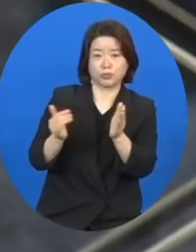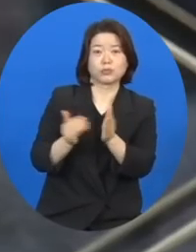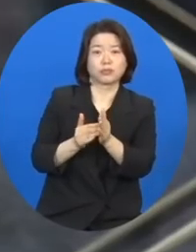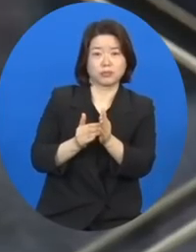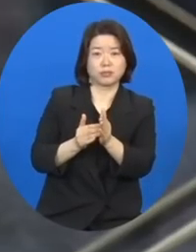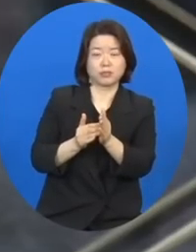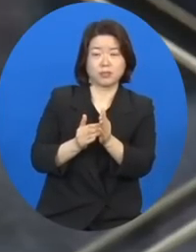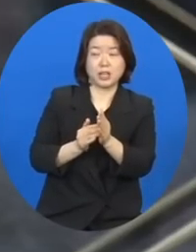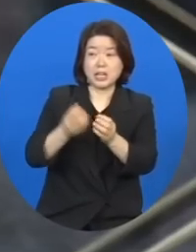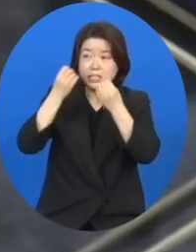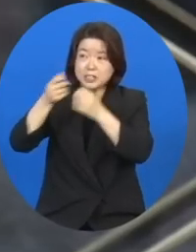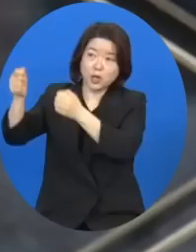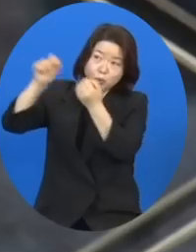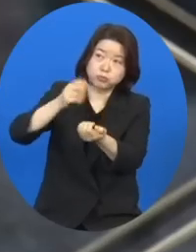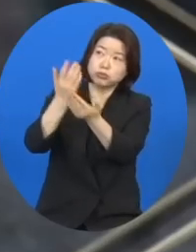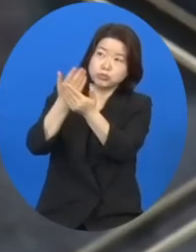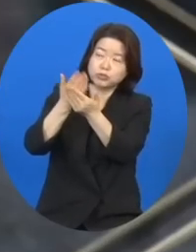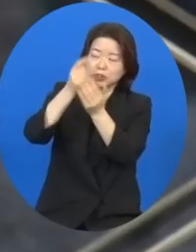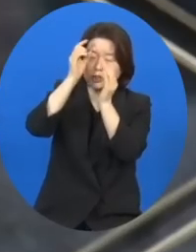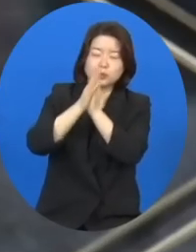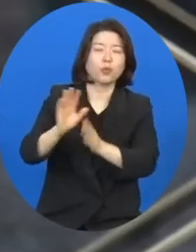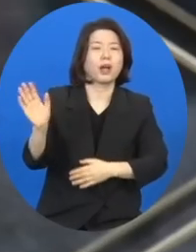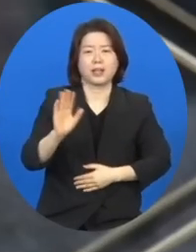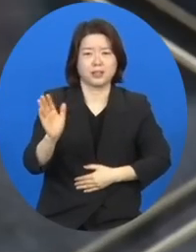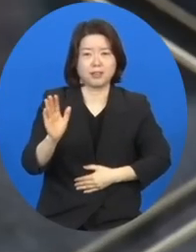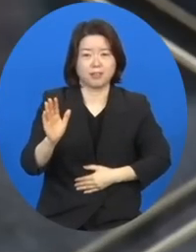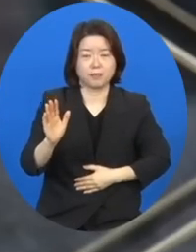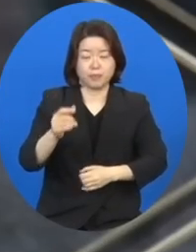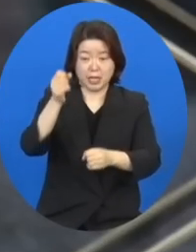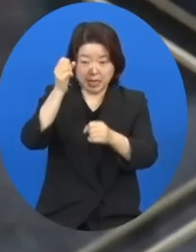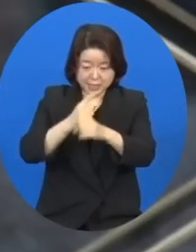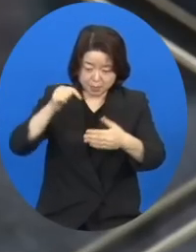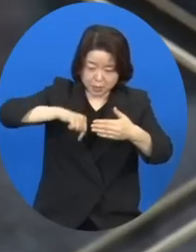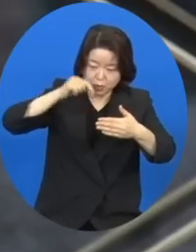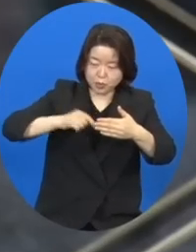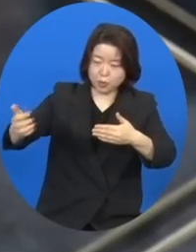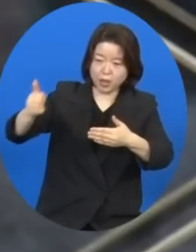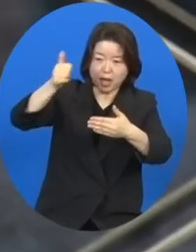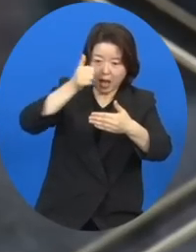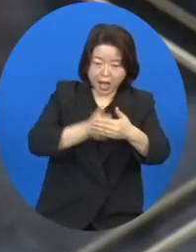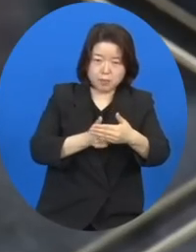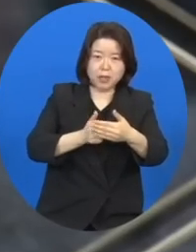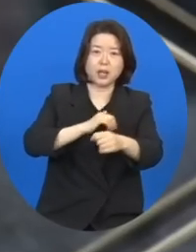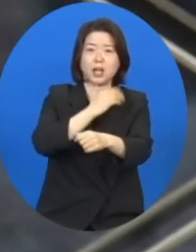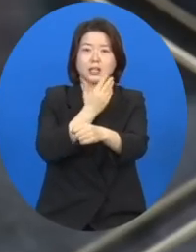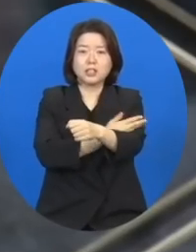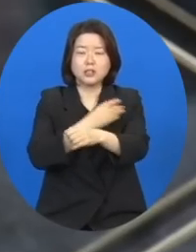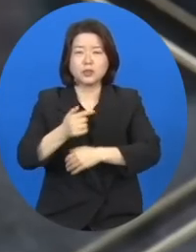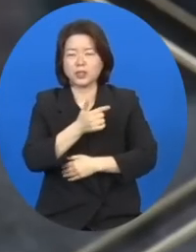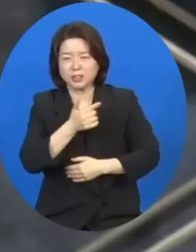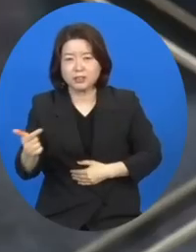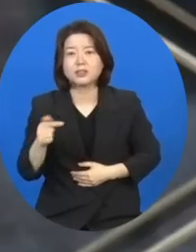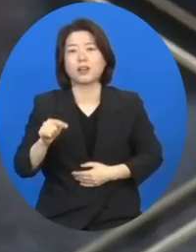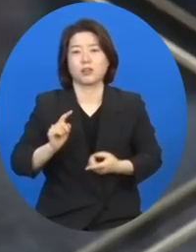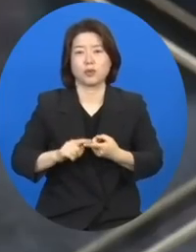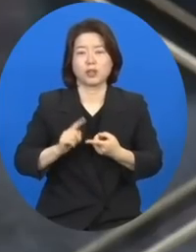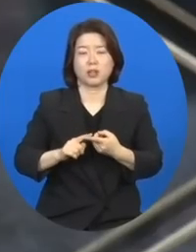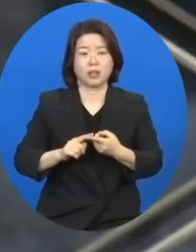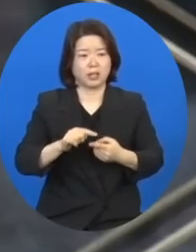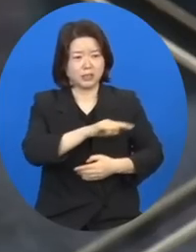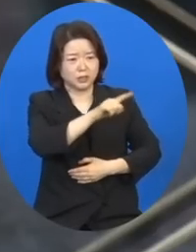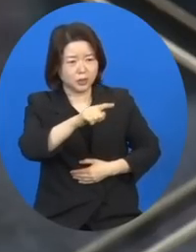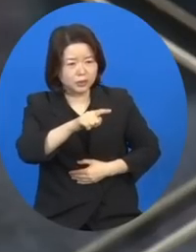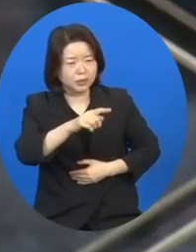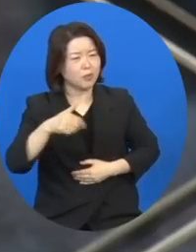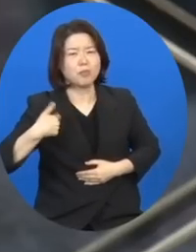새로운 능력을 부어주세요라고 기도하지 않고 이미 여러분과 함께하는 하나님의 능력이 얼마나 큰지를 하나님 저들은 지금 모르고